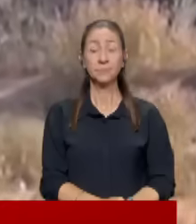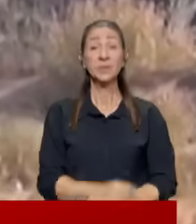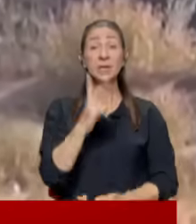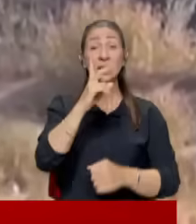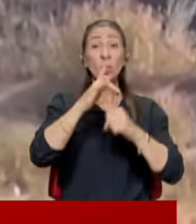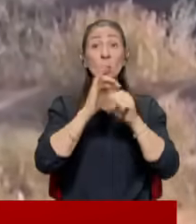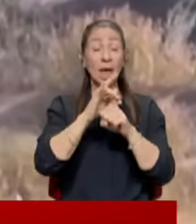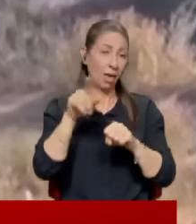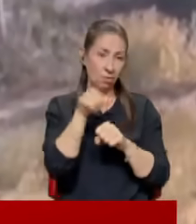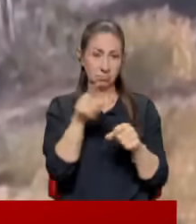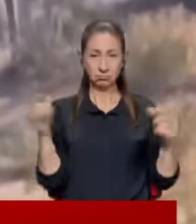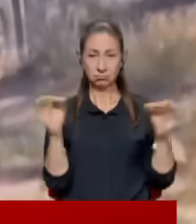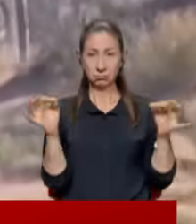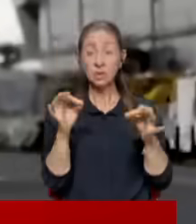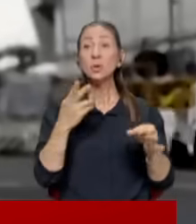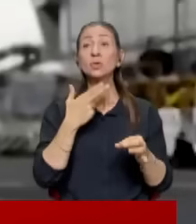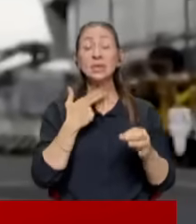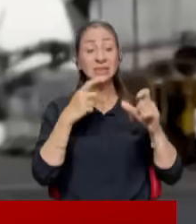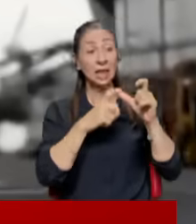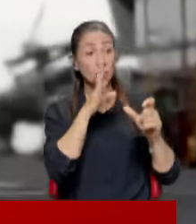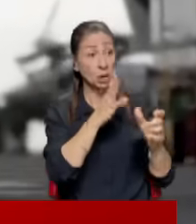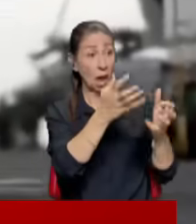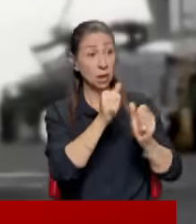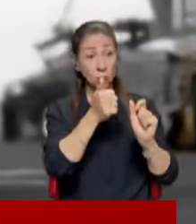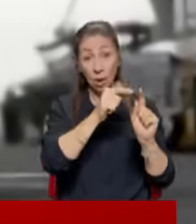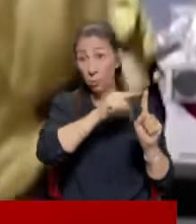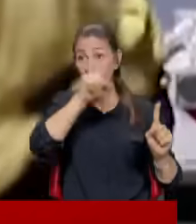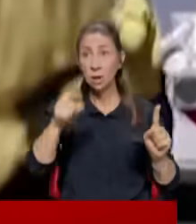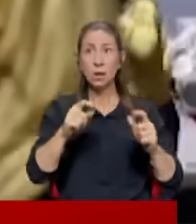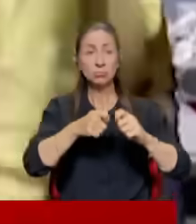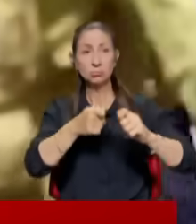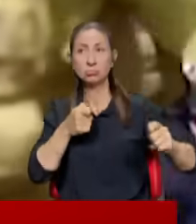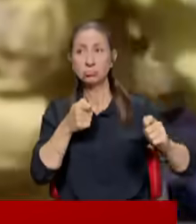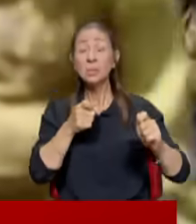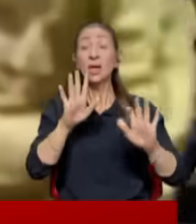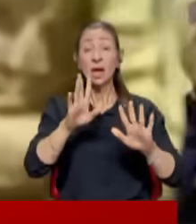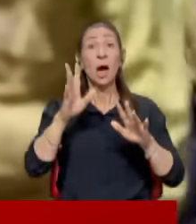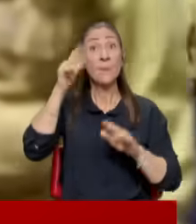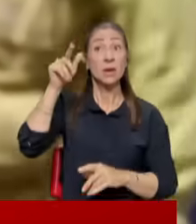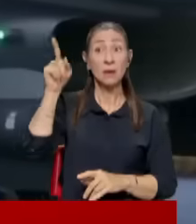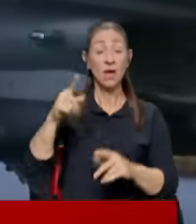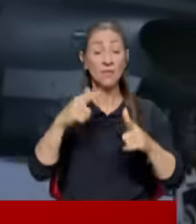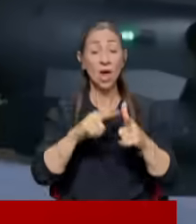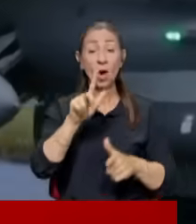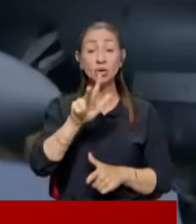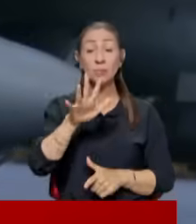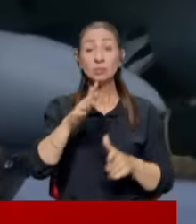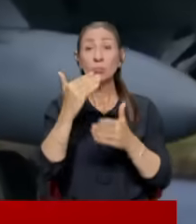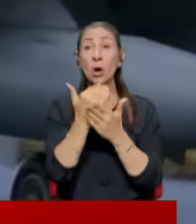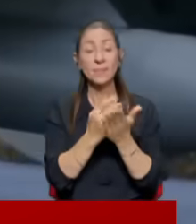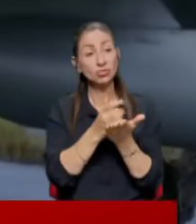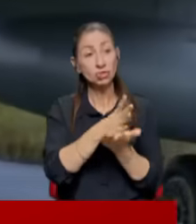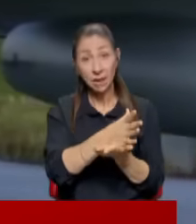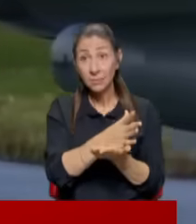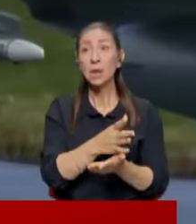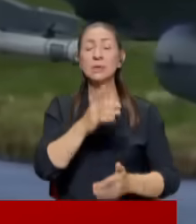İki ülke ilişkileri Rusya'dan S-400'lerin alındığı günden bu yana gergin. Washington, Ankara'yı F-35 programından